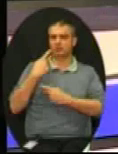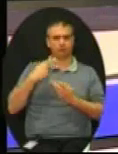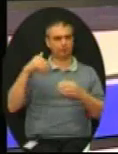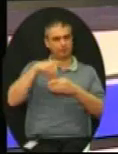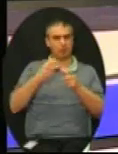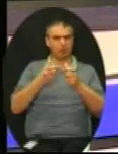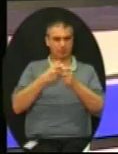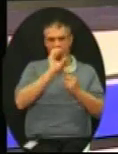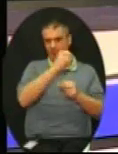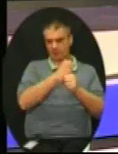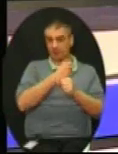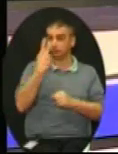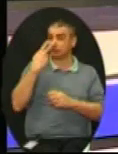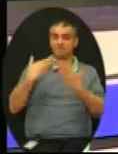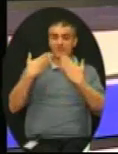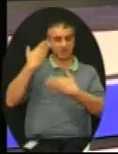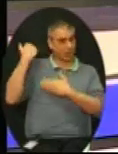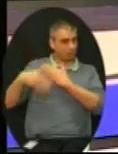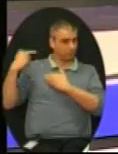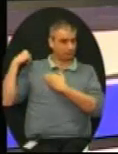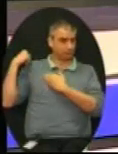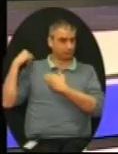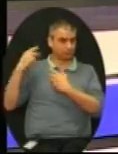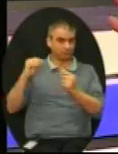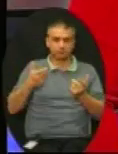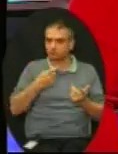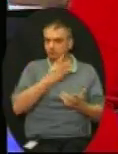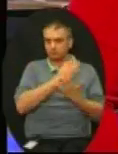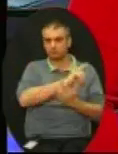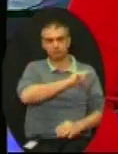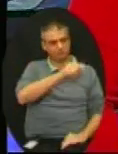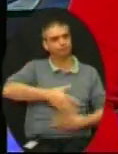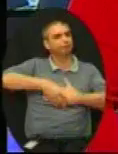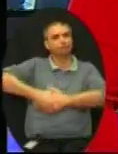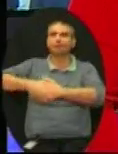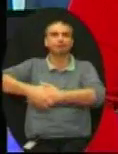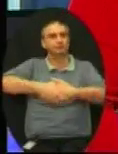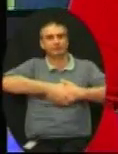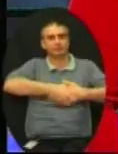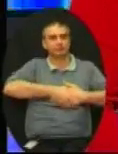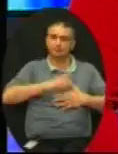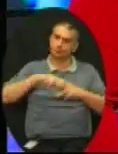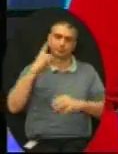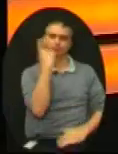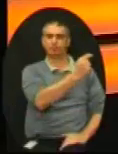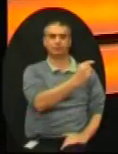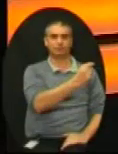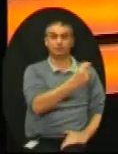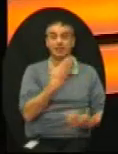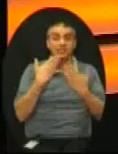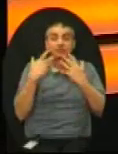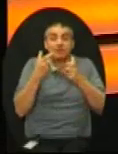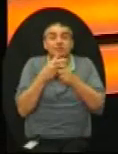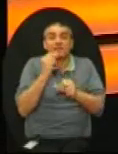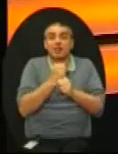ועידות אחרונות של מפלגת העבודה, את מגיעה, לוחצת ידיים והולכת. ישיבות הסיעה